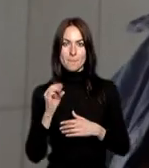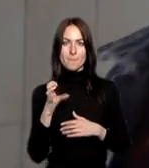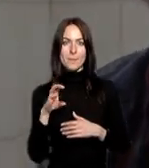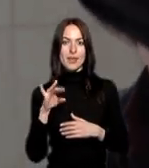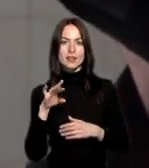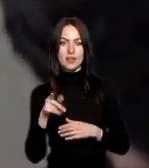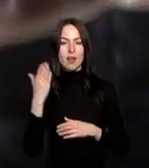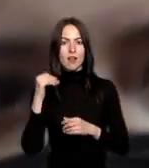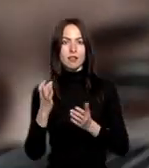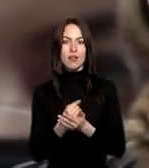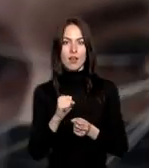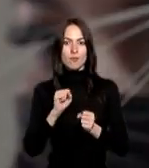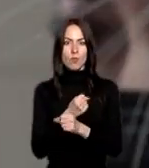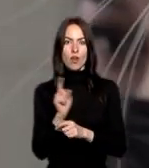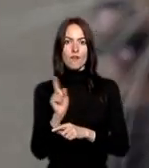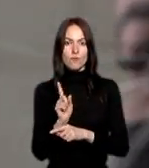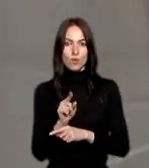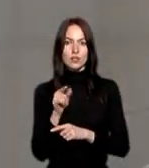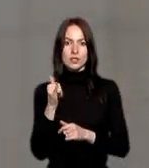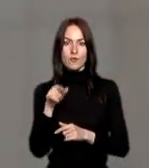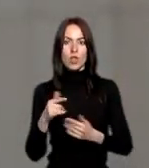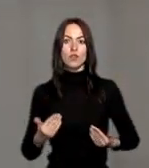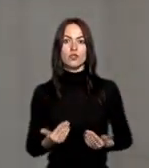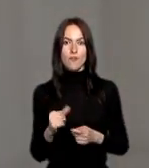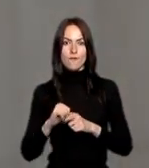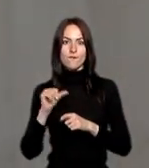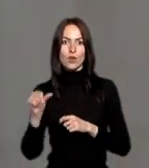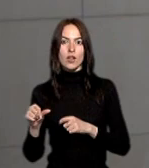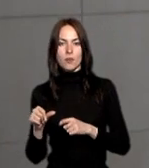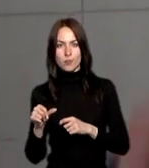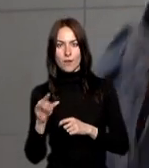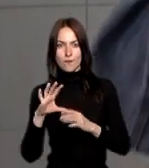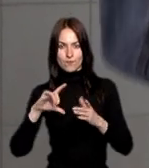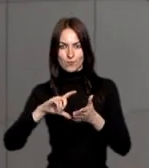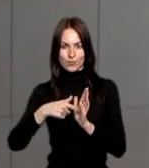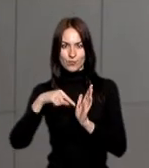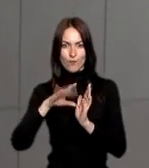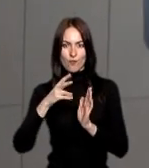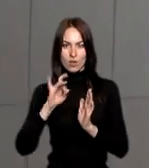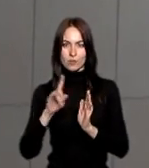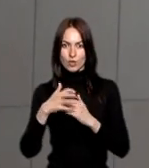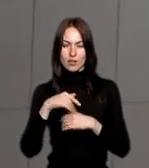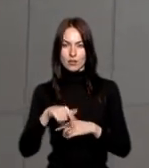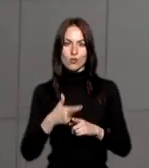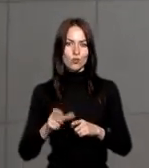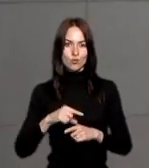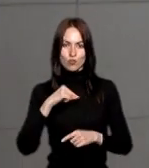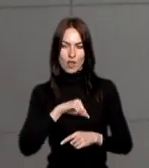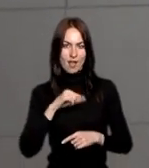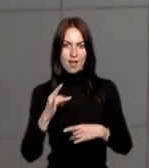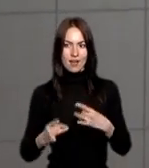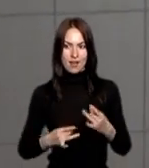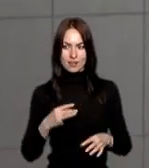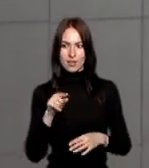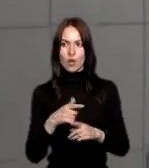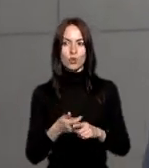з перебитим хвостом. Через крутий норов вона мешкає в окремому вольєрі. Кішка дуже характерна, вона